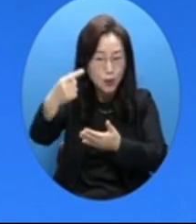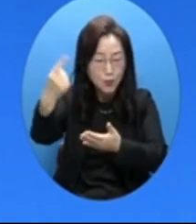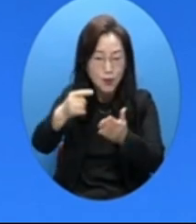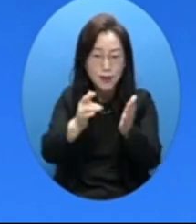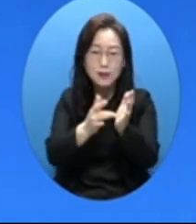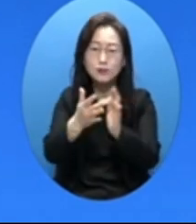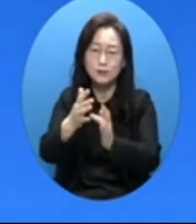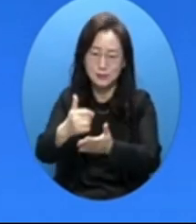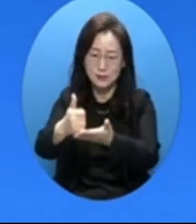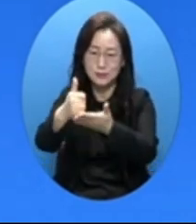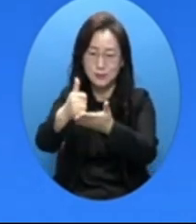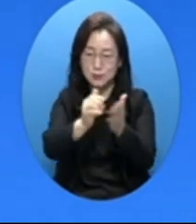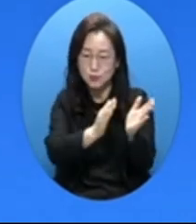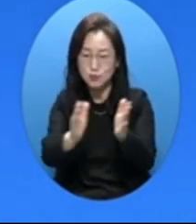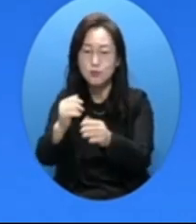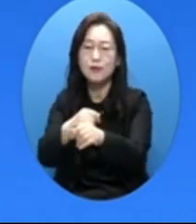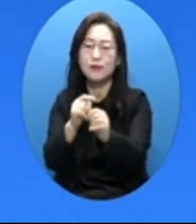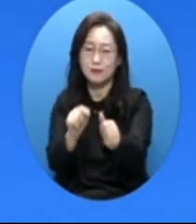준비하라고